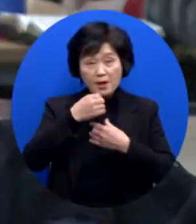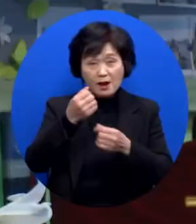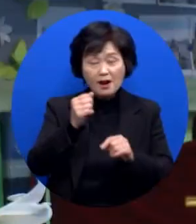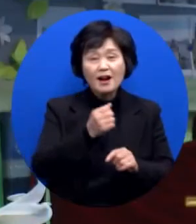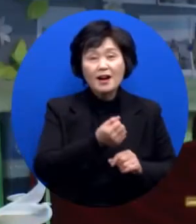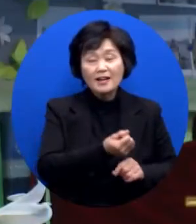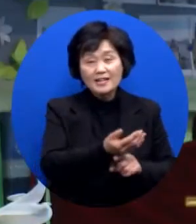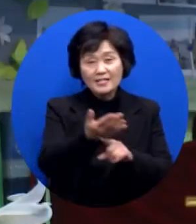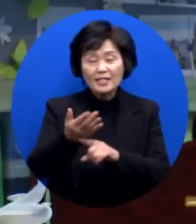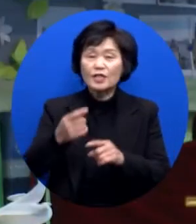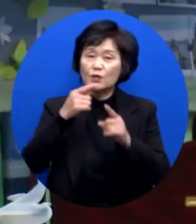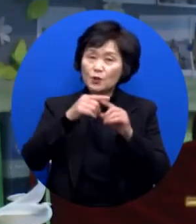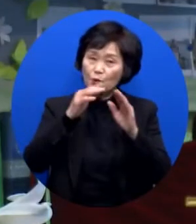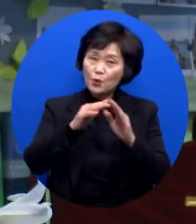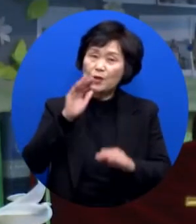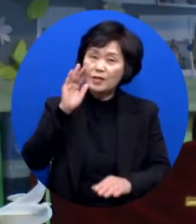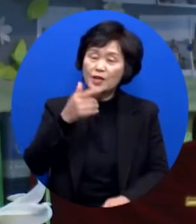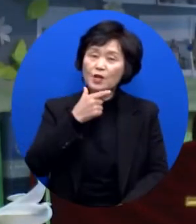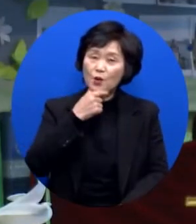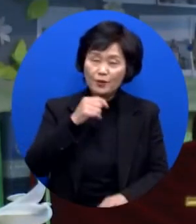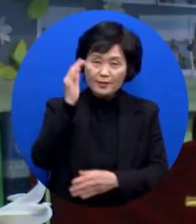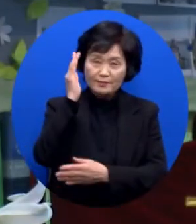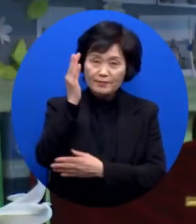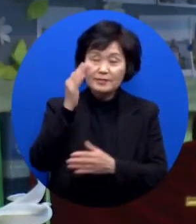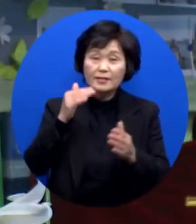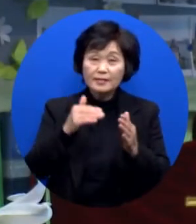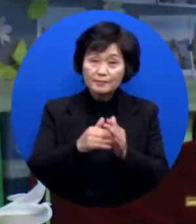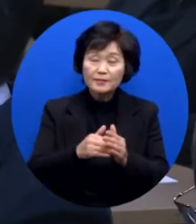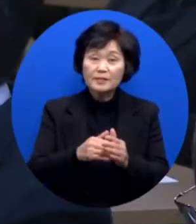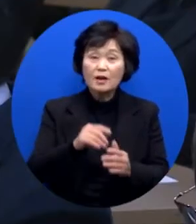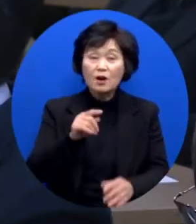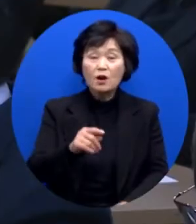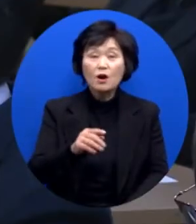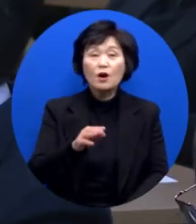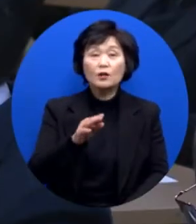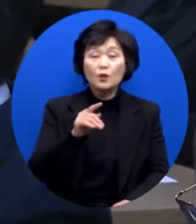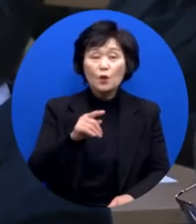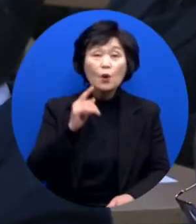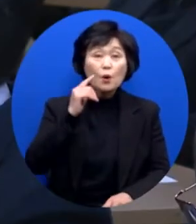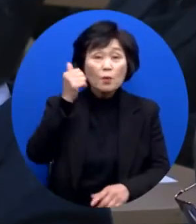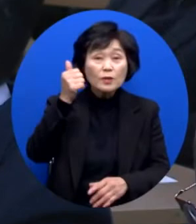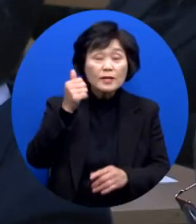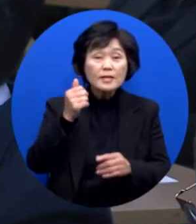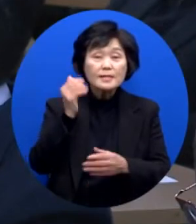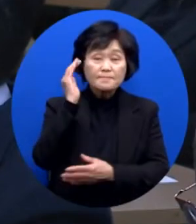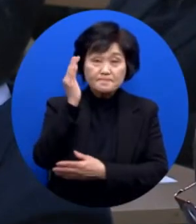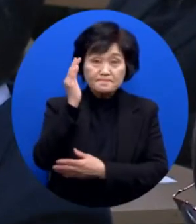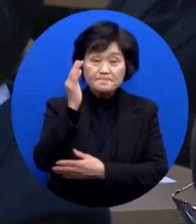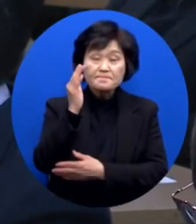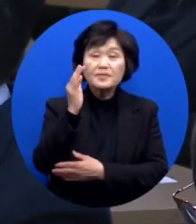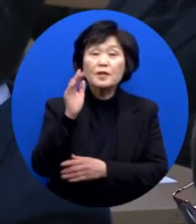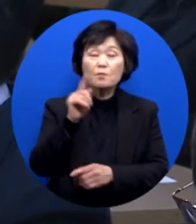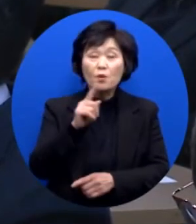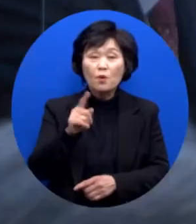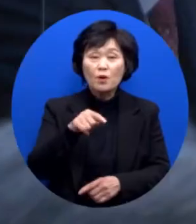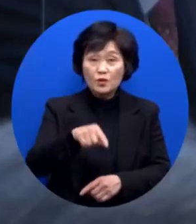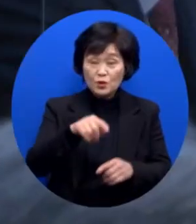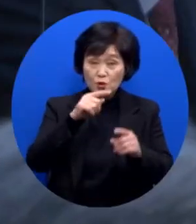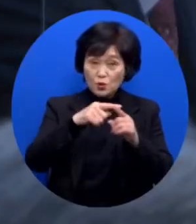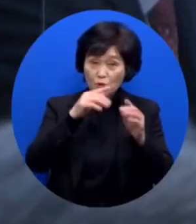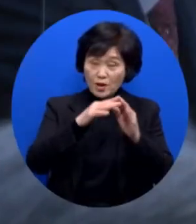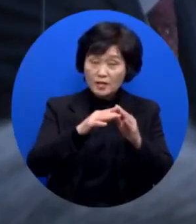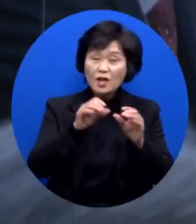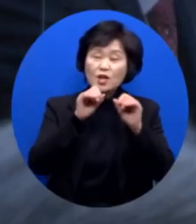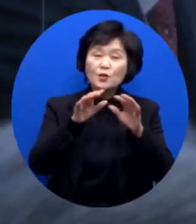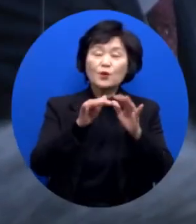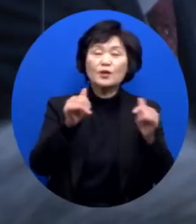되길 바란다 고 권면했다 씁니다 선장 교배 진 병 진 목사는 인사말에서 선정 교회는 선교사들의